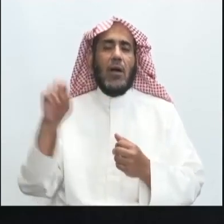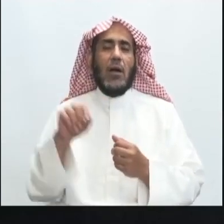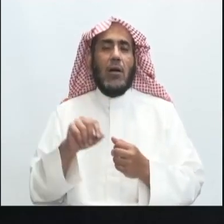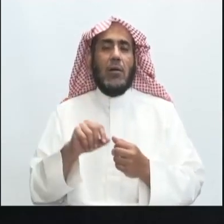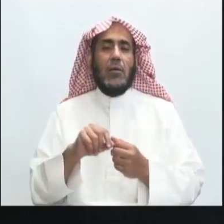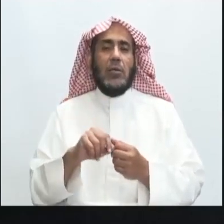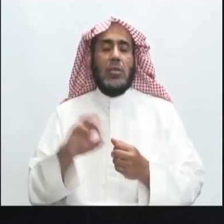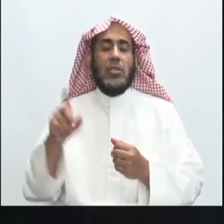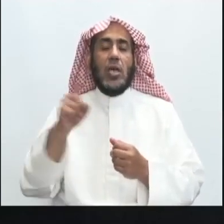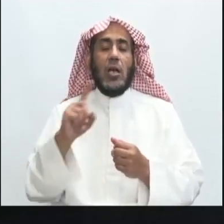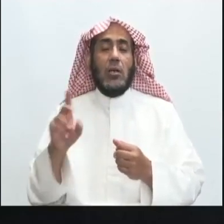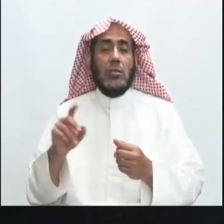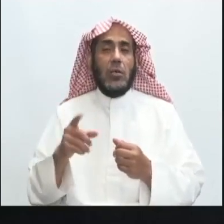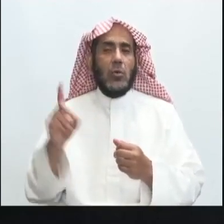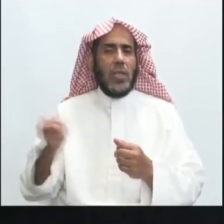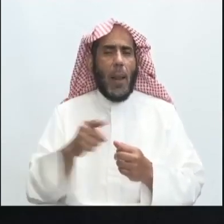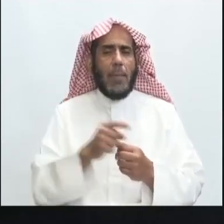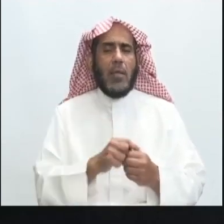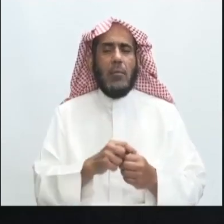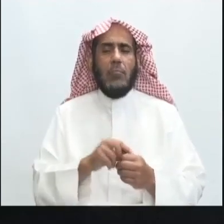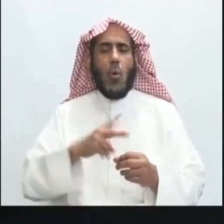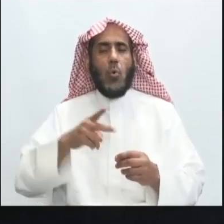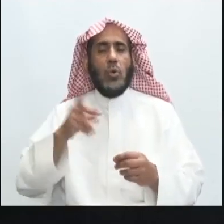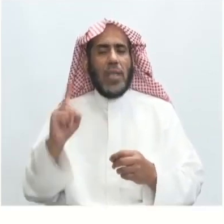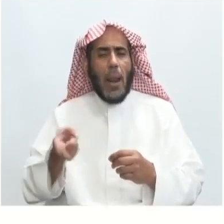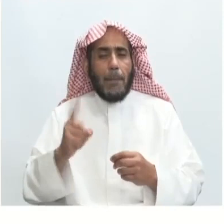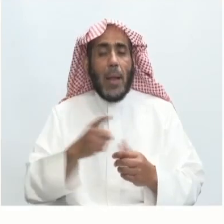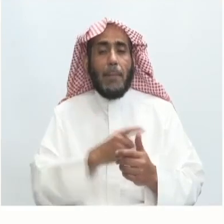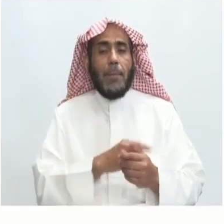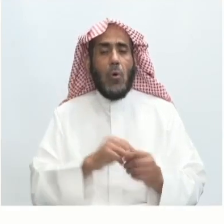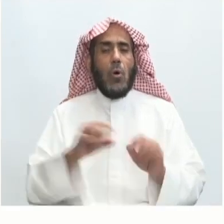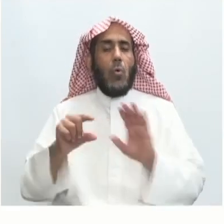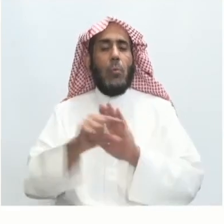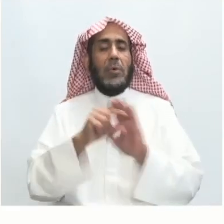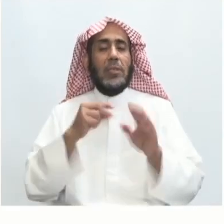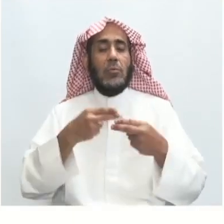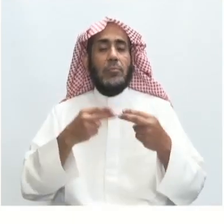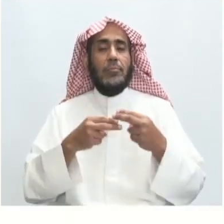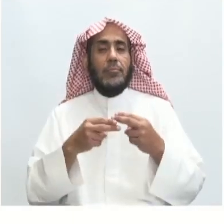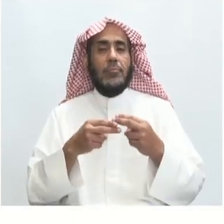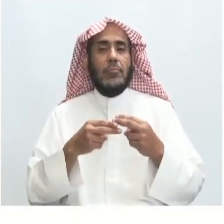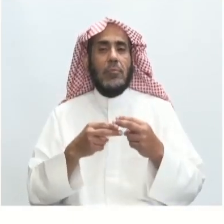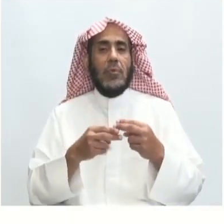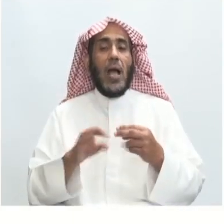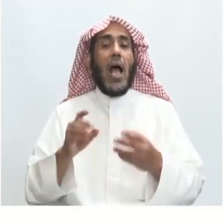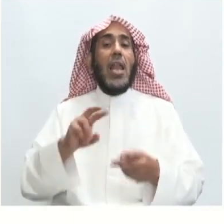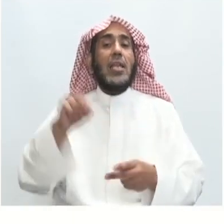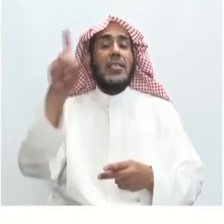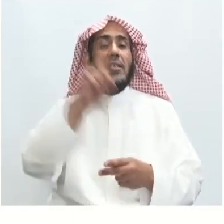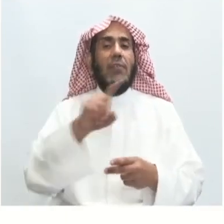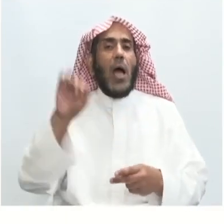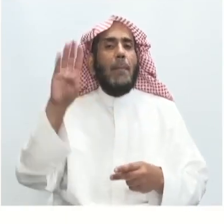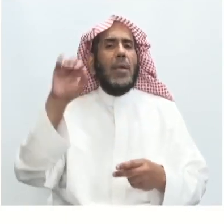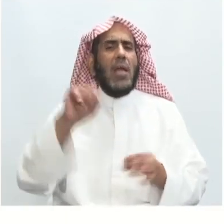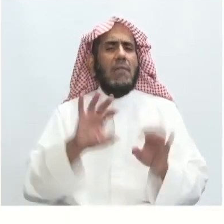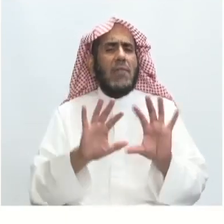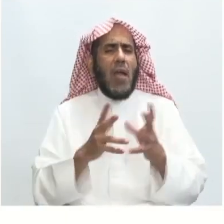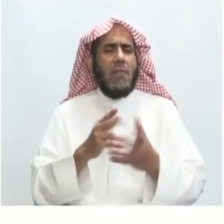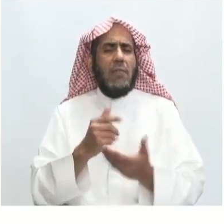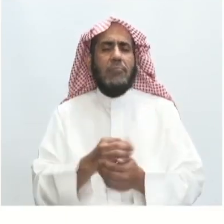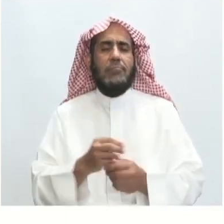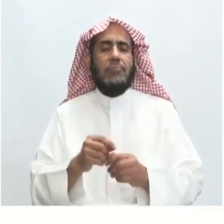انشاء طلبي انشاء طلبي ما نوعه او ما صيغته عفوا صيغته هنا الاستفهام وكيف